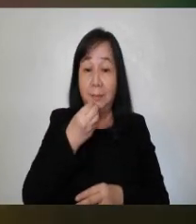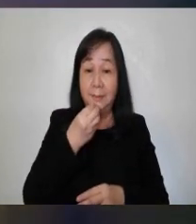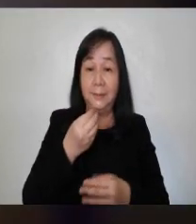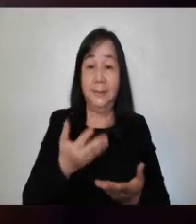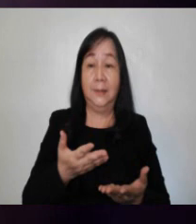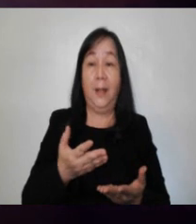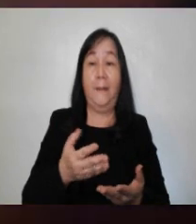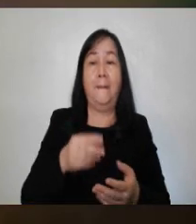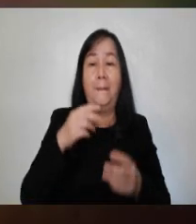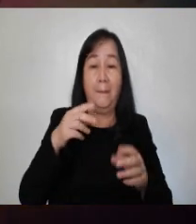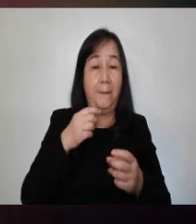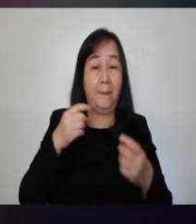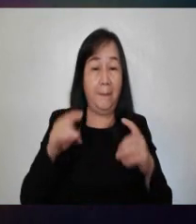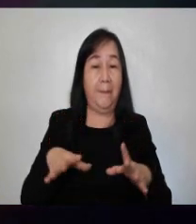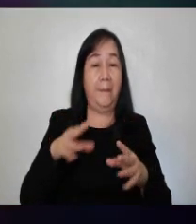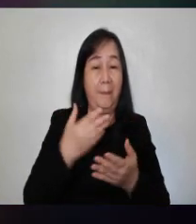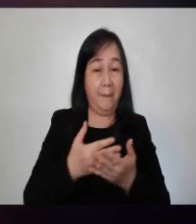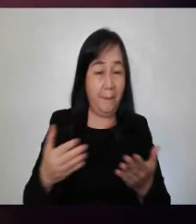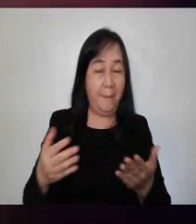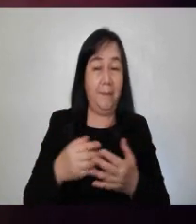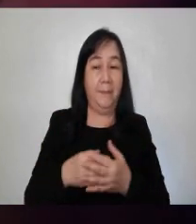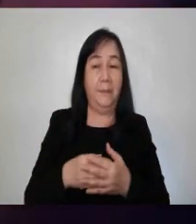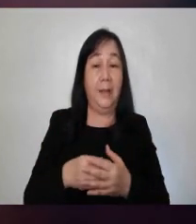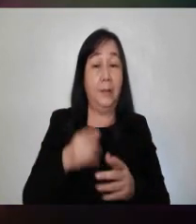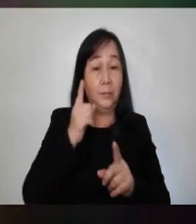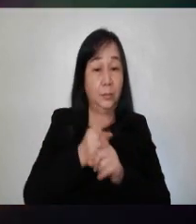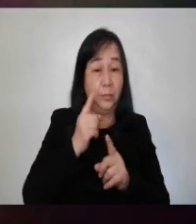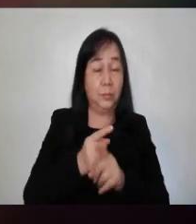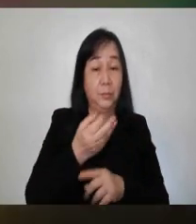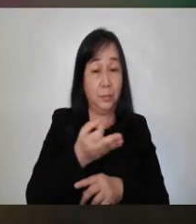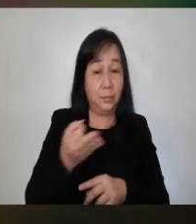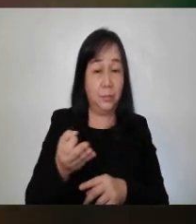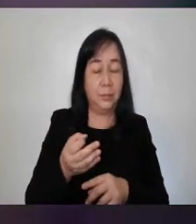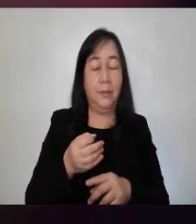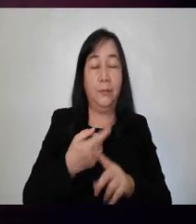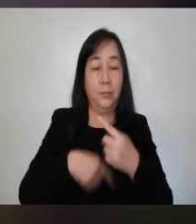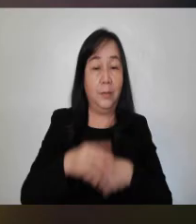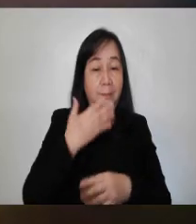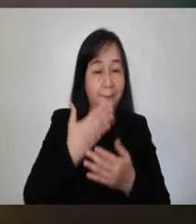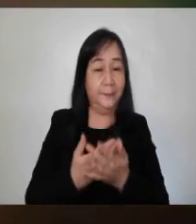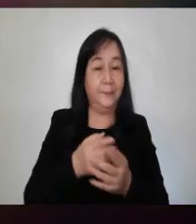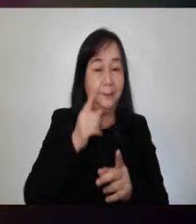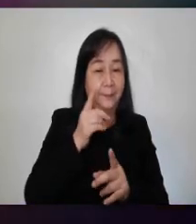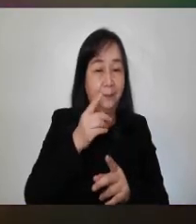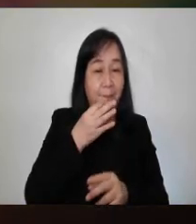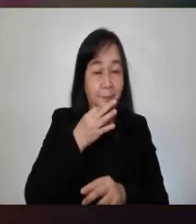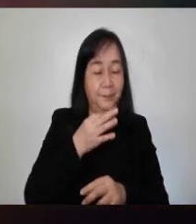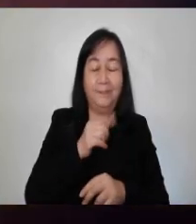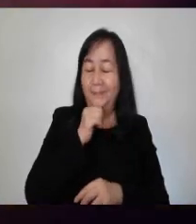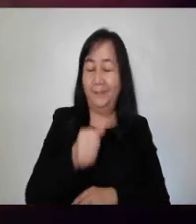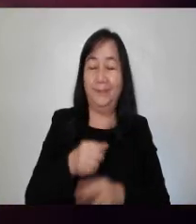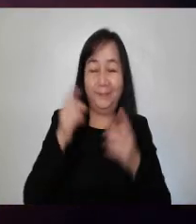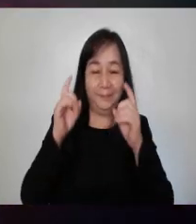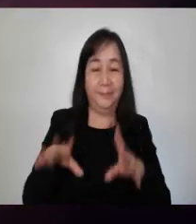upang kumain ng mapanganib na bagay. Ang tunay na nutrisyon ay nagmumula sa tamang pagkain, hindi sa